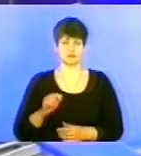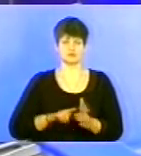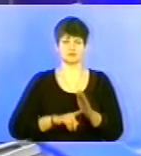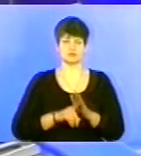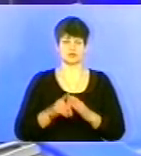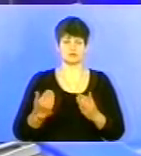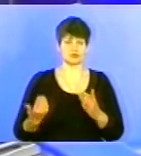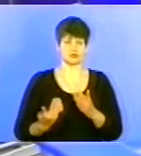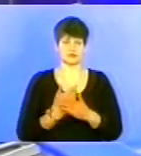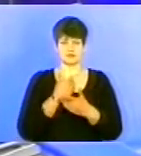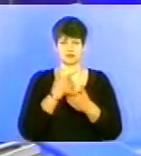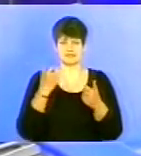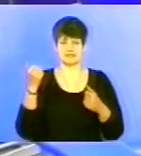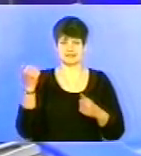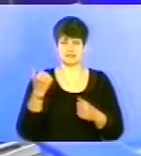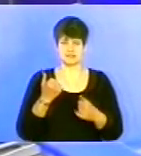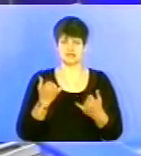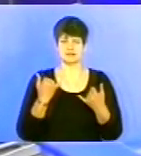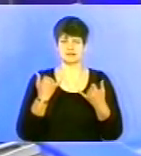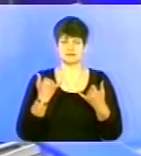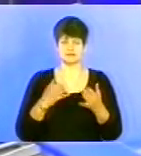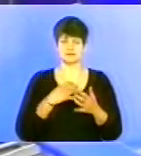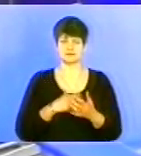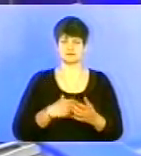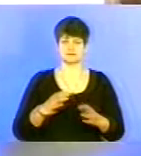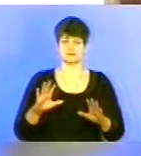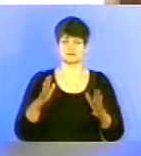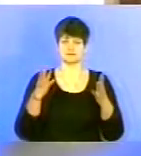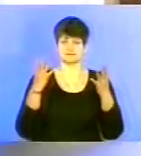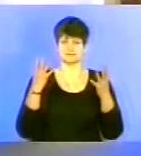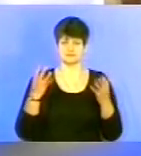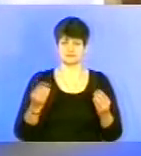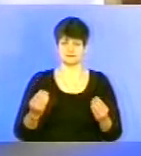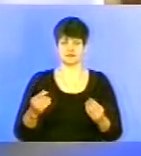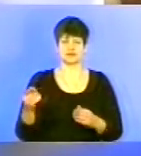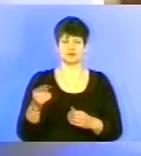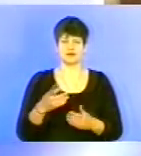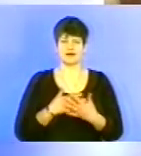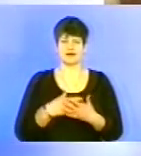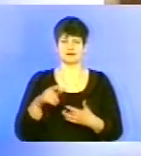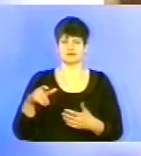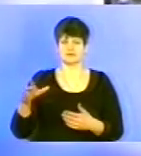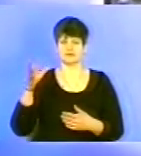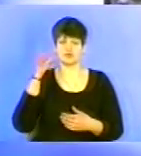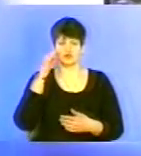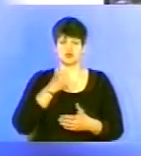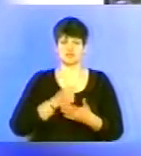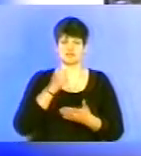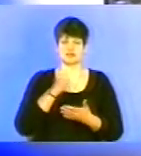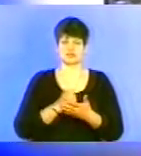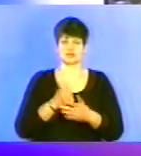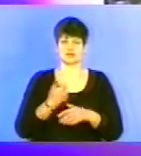новий інформаційний тиждень. Але спочатку анонс найактуальніших подій. Тернопільські активісти вважають, що затверджений генплан